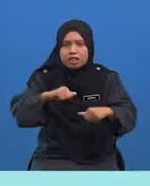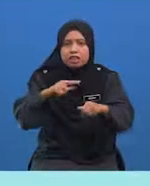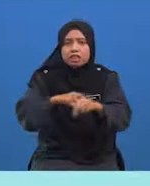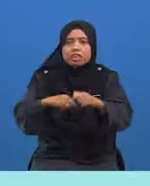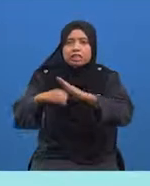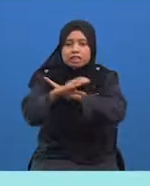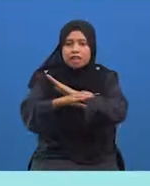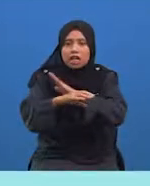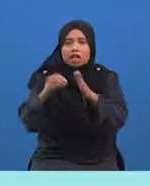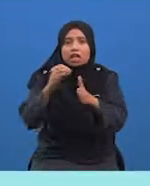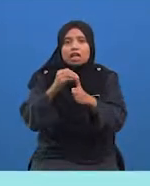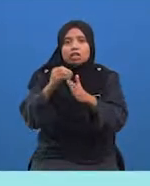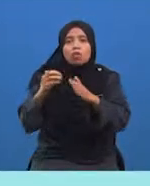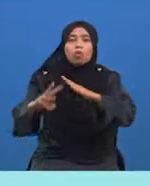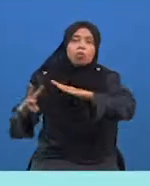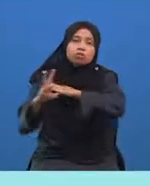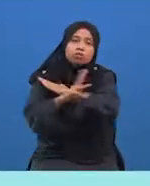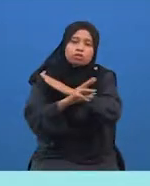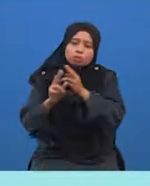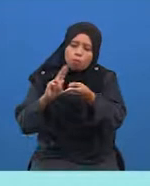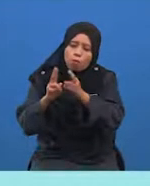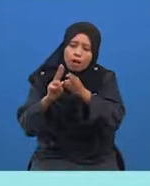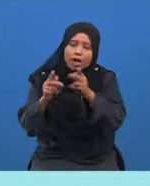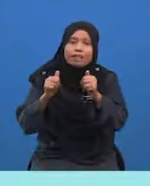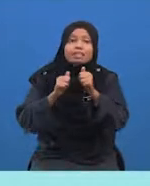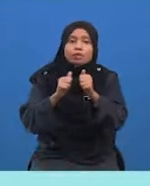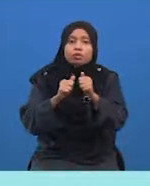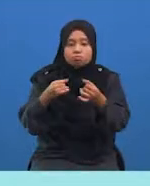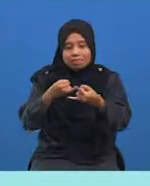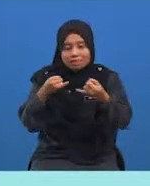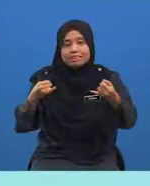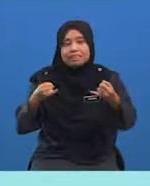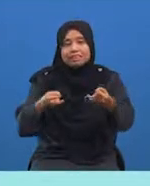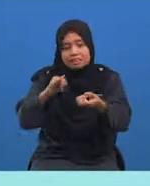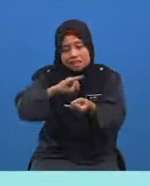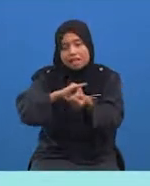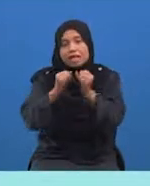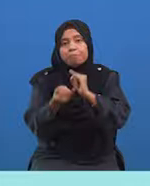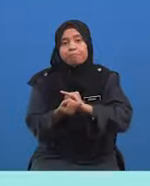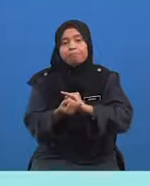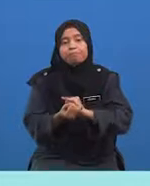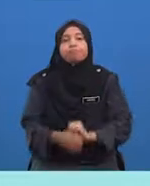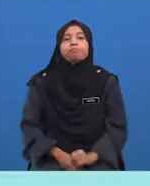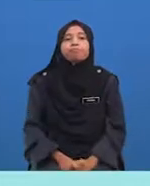negara atau kawasan berubah mengikut jenis iklimnya.